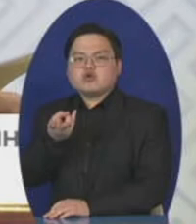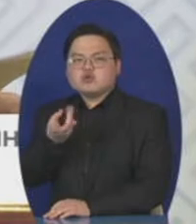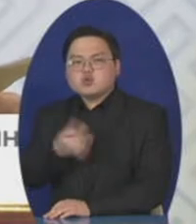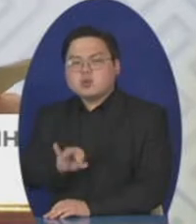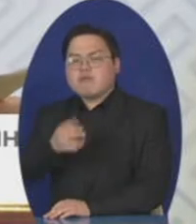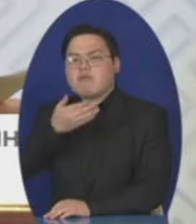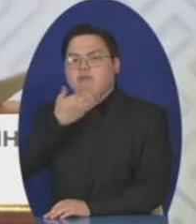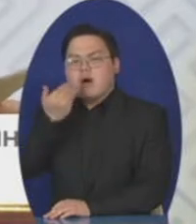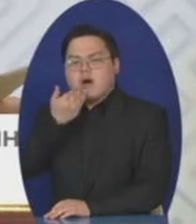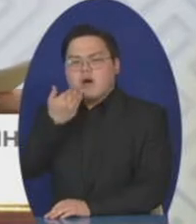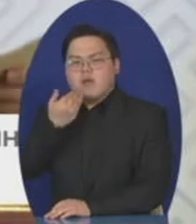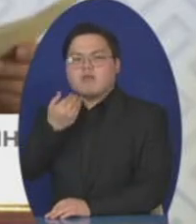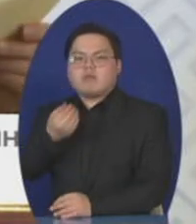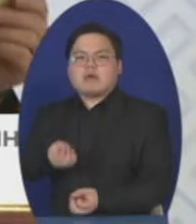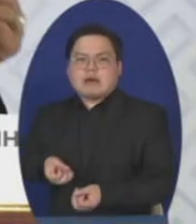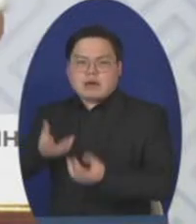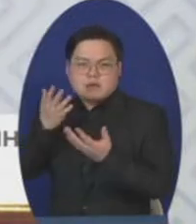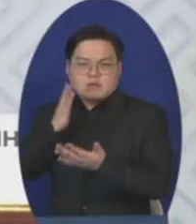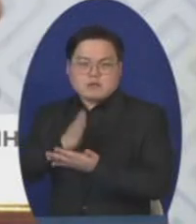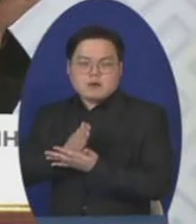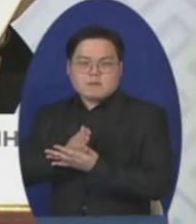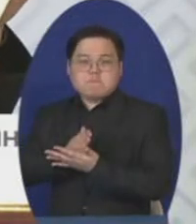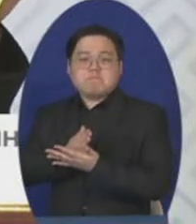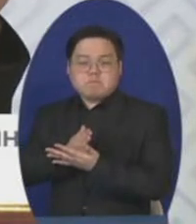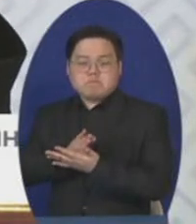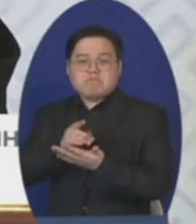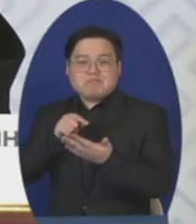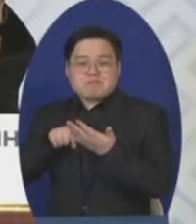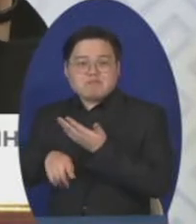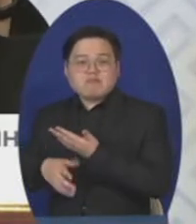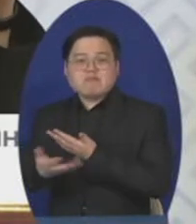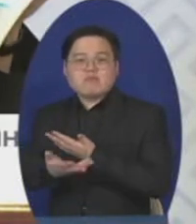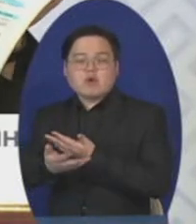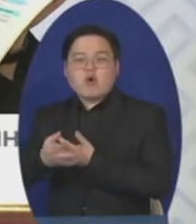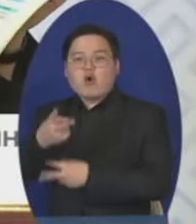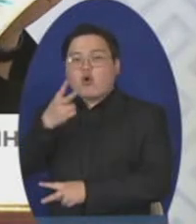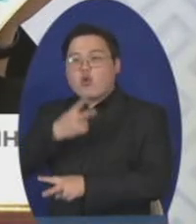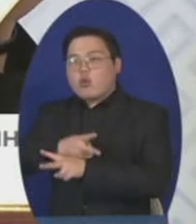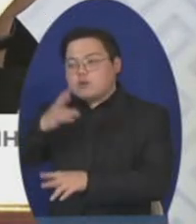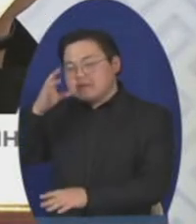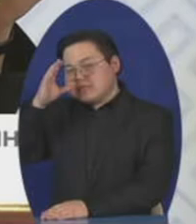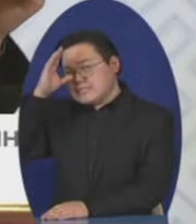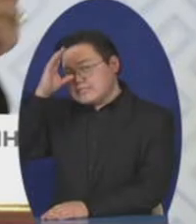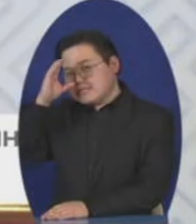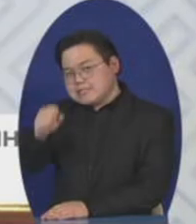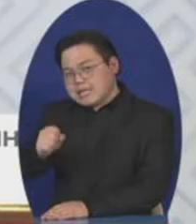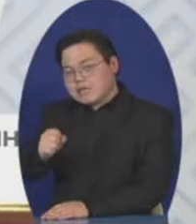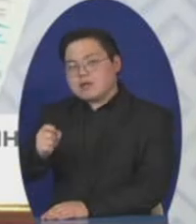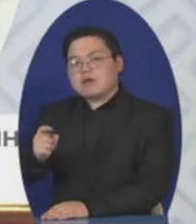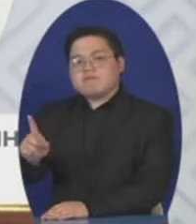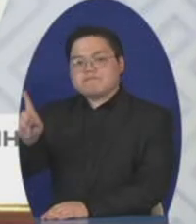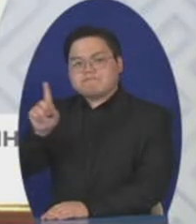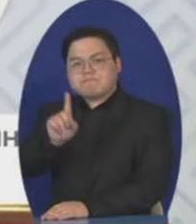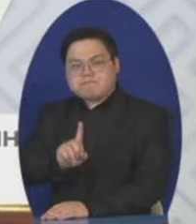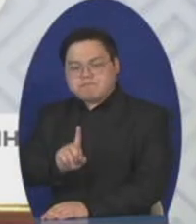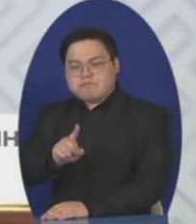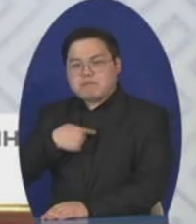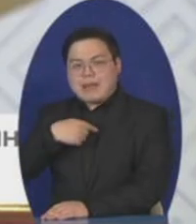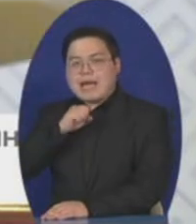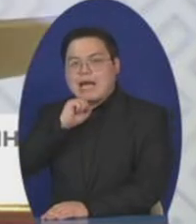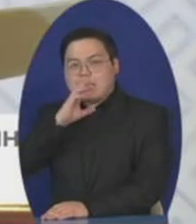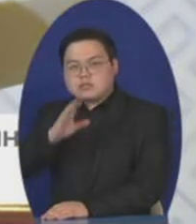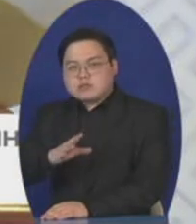зүйл байна гэдэг онцлсан байгаа. Тийм учраас одоо энэ хууль зүйн сайд, хууль зүйн дотоод хэргийн сайдад асуулга явуулж